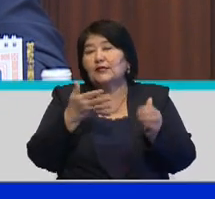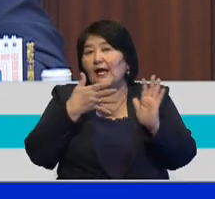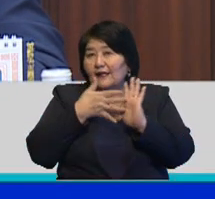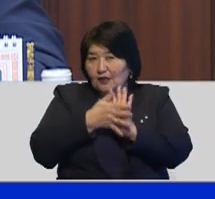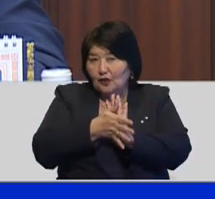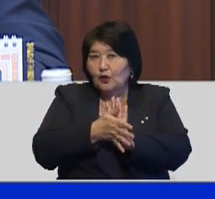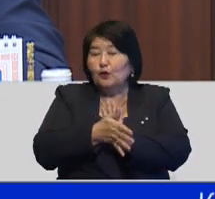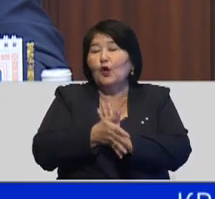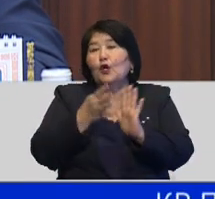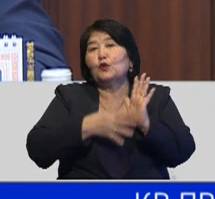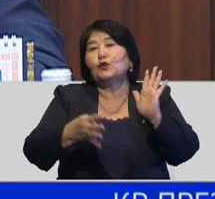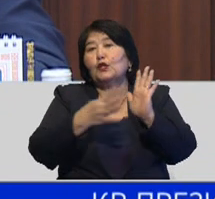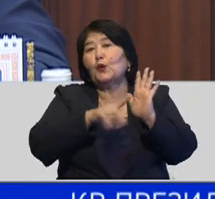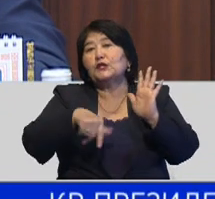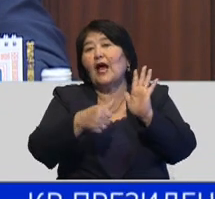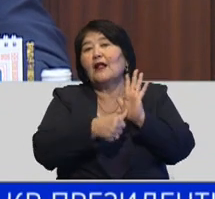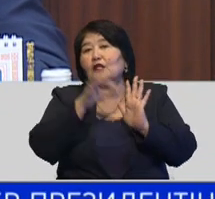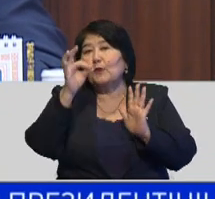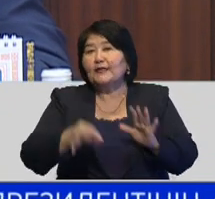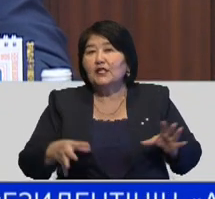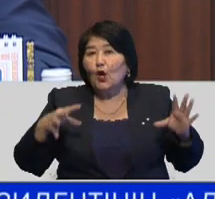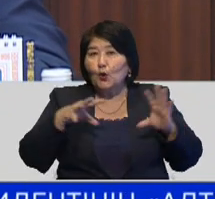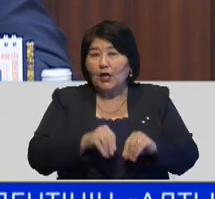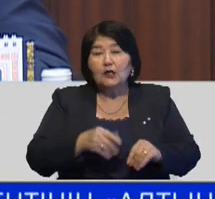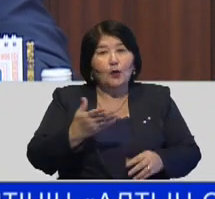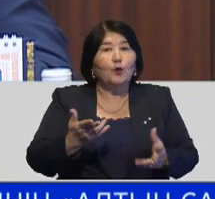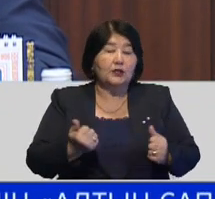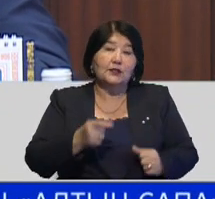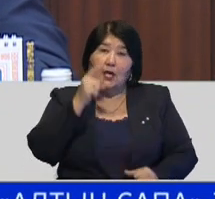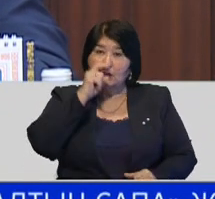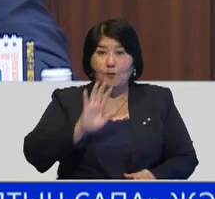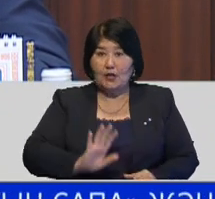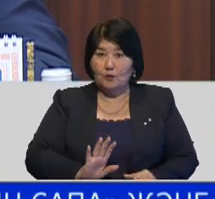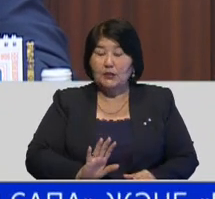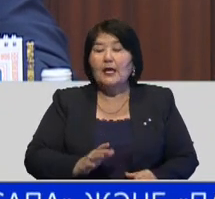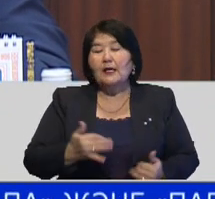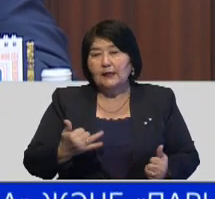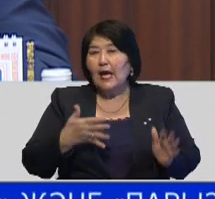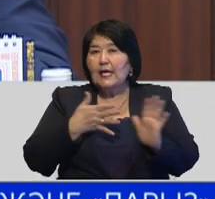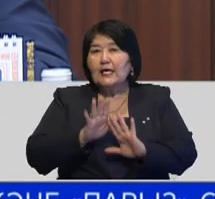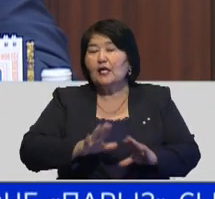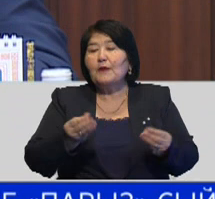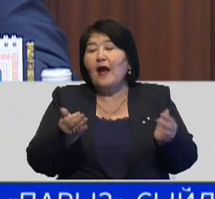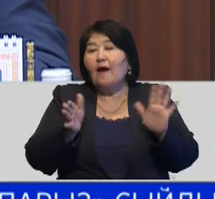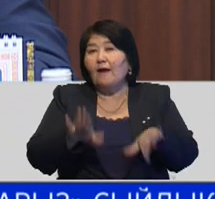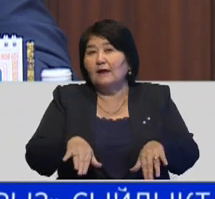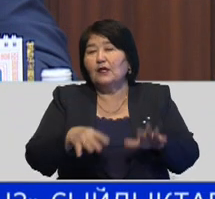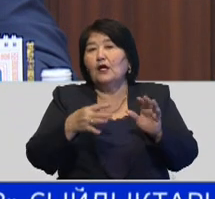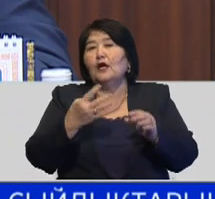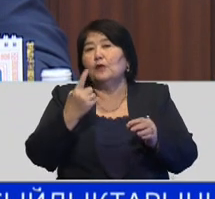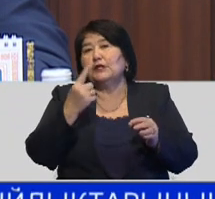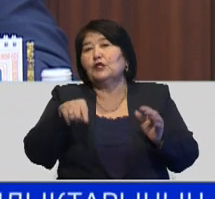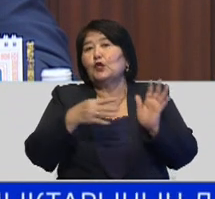игерілуі 99.6%-ды құрады. Бұл әрине жаман емес. Игерілмеген қаржы 1.9 миллиард